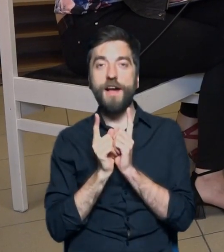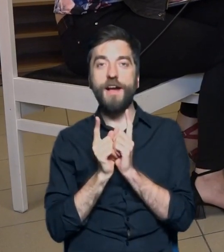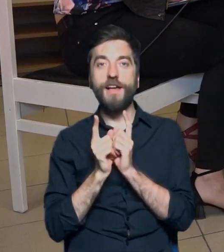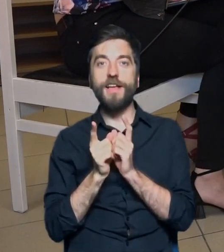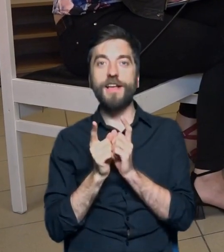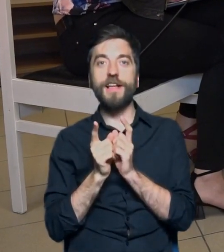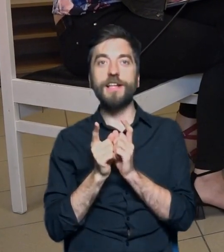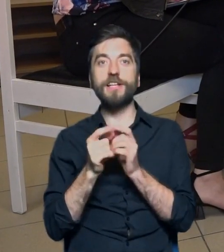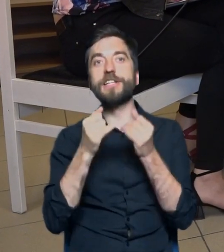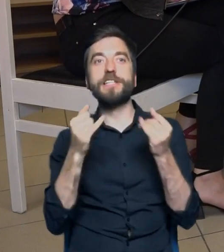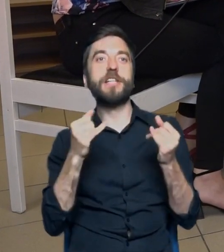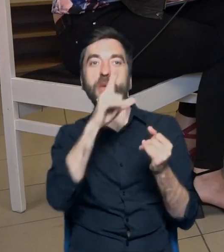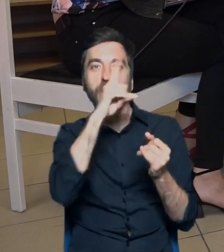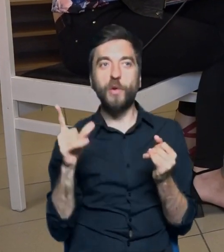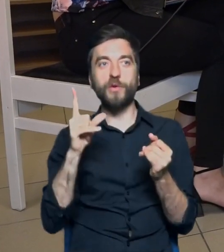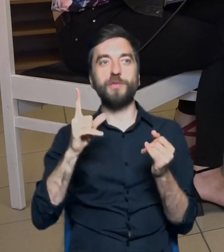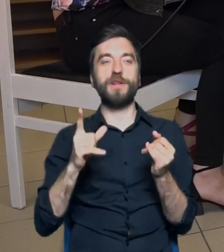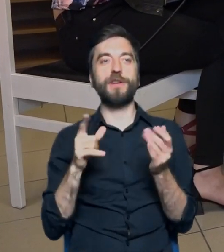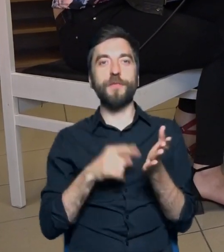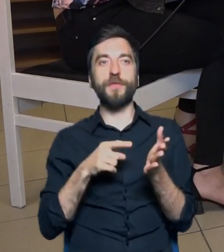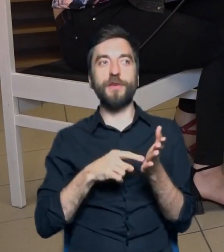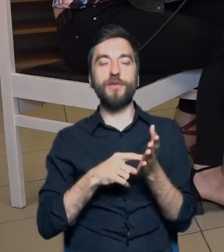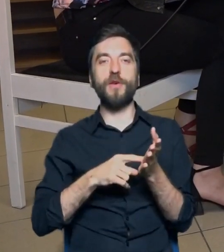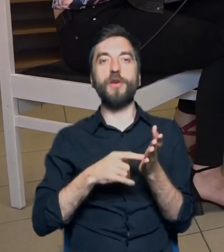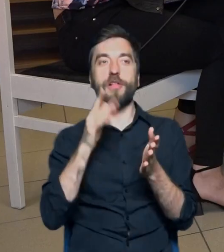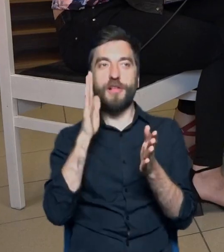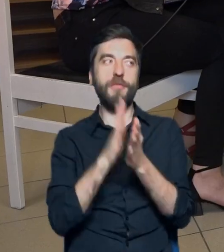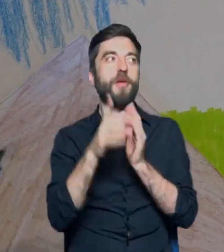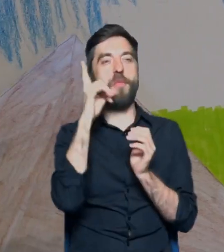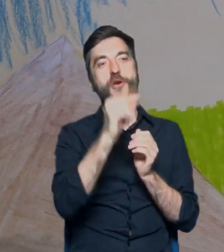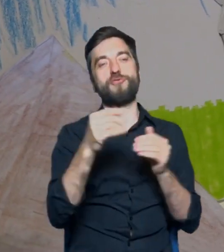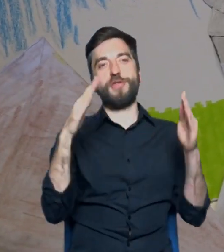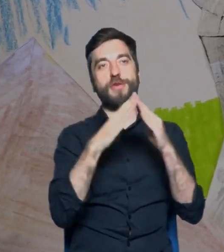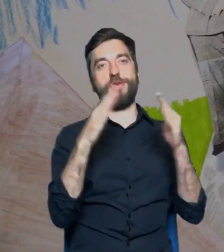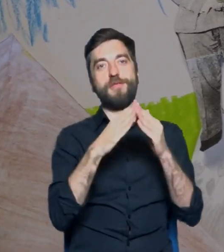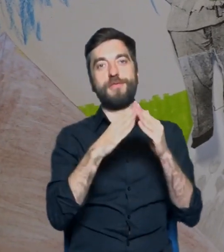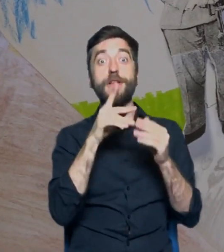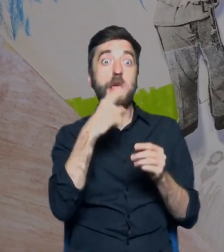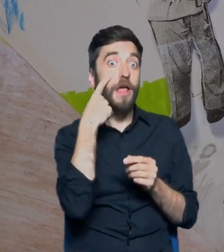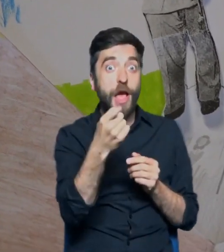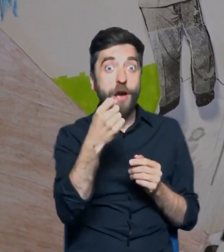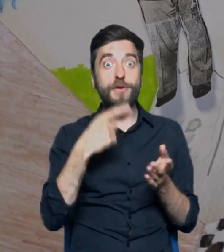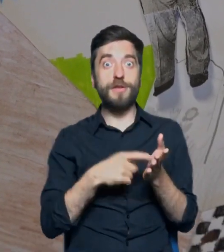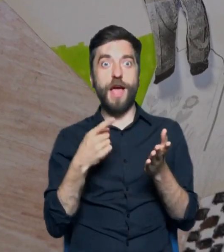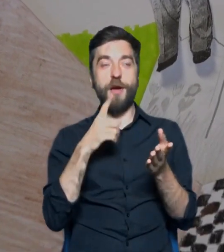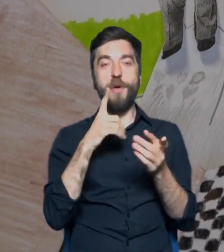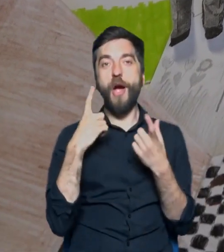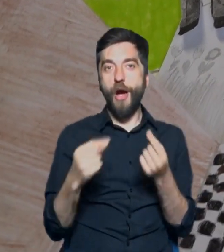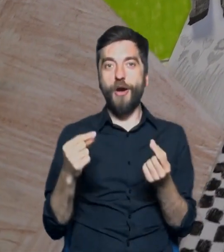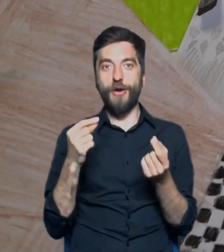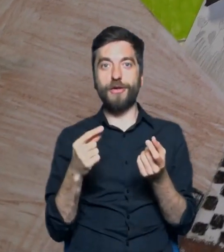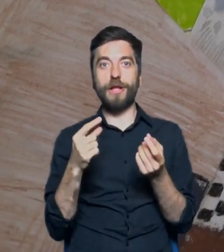z takimi ważnymi ludźmi i sobie po prostu poszedł do domu i zauważył tam portal, który